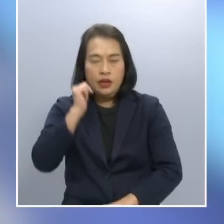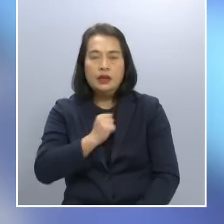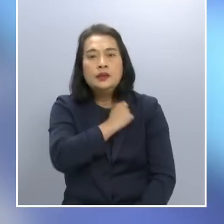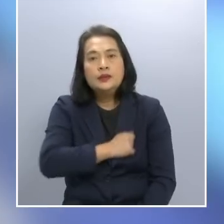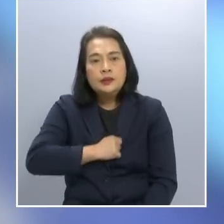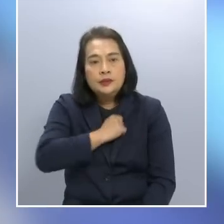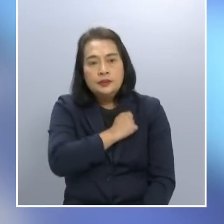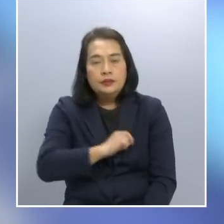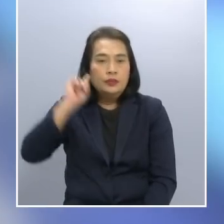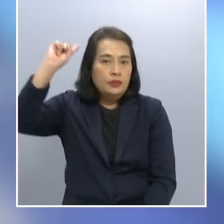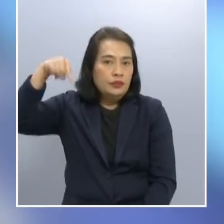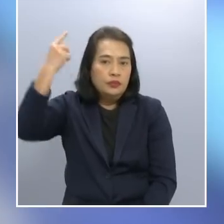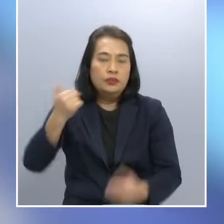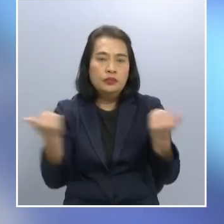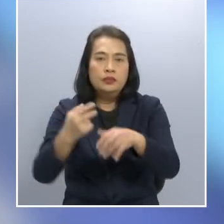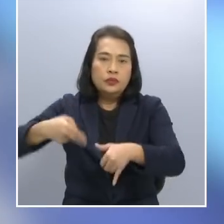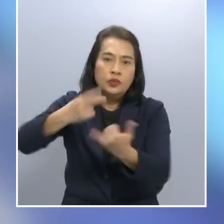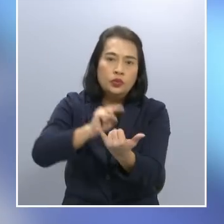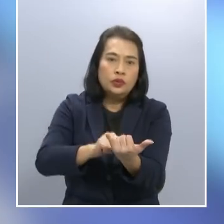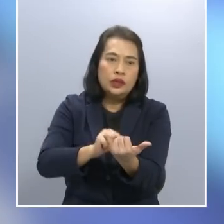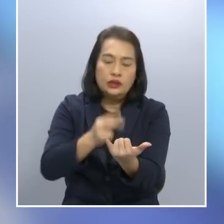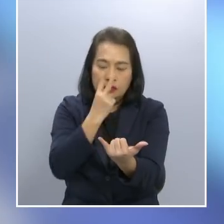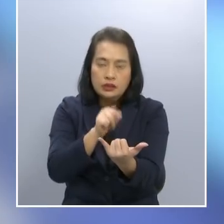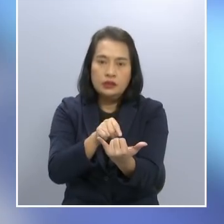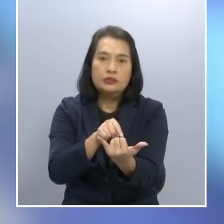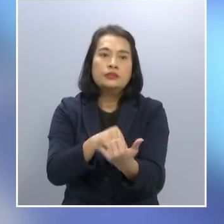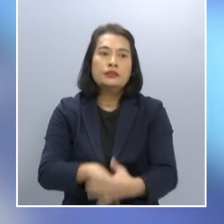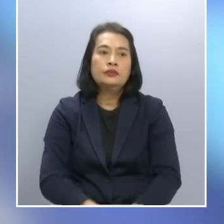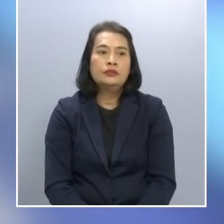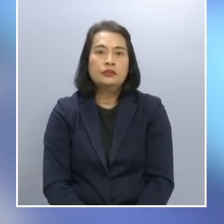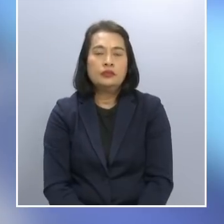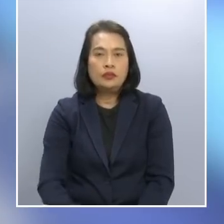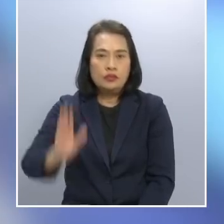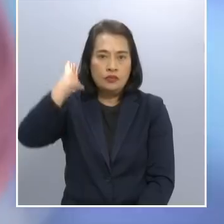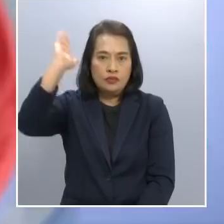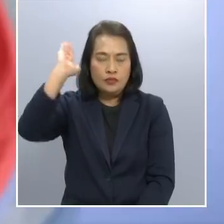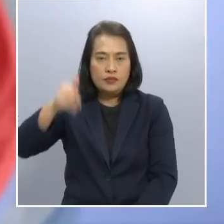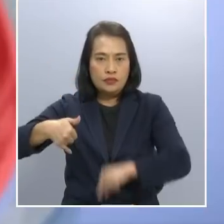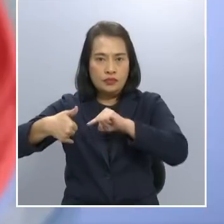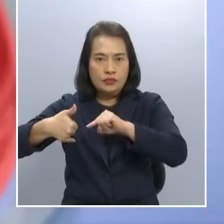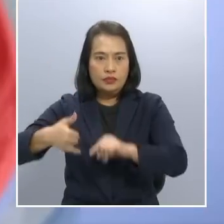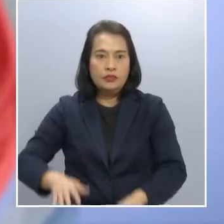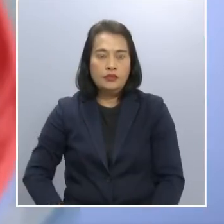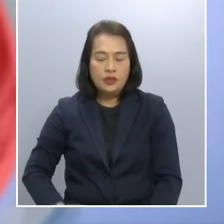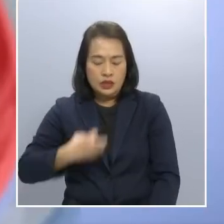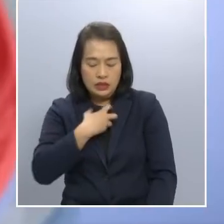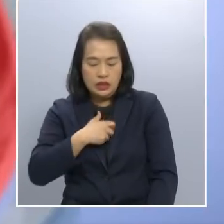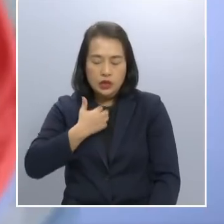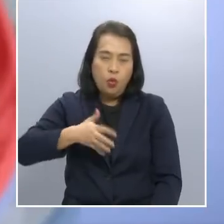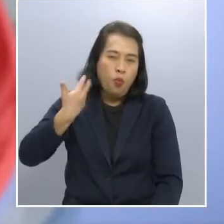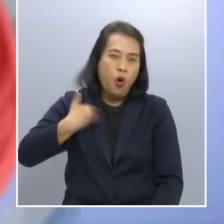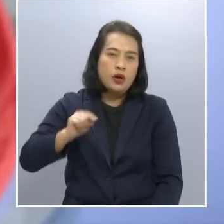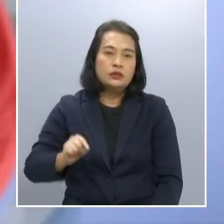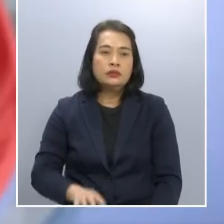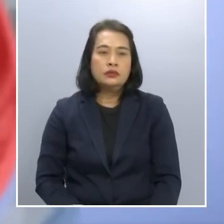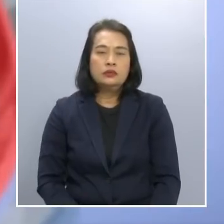นะครับลูกสาวถูกยิงเสียชีวิตต่อหน้าต่อตาแล้วฝ่ายชายเองเนี่ยก็เป็นคนที่มีอารมณ์รุนแรงนะฮะเวล